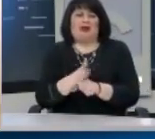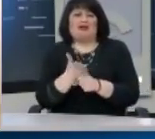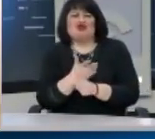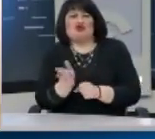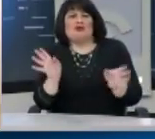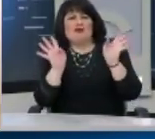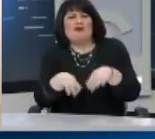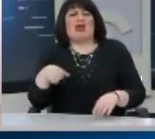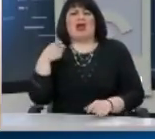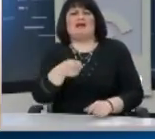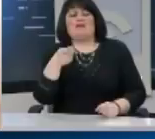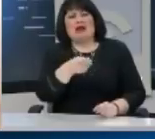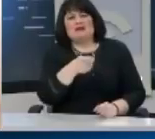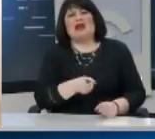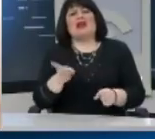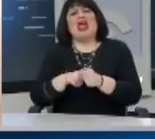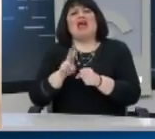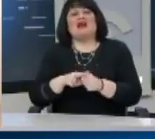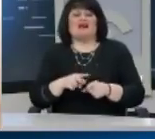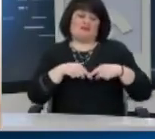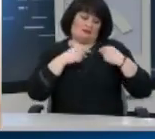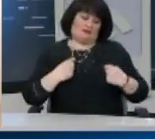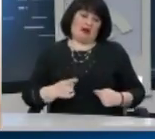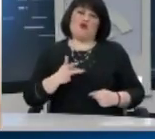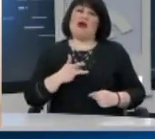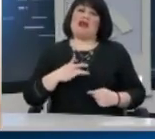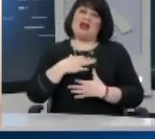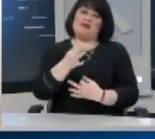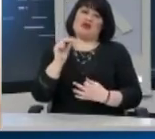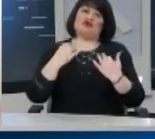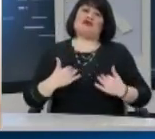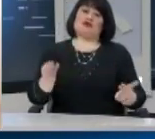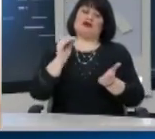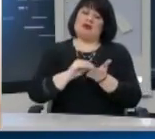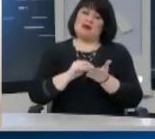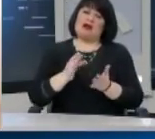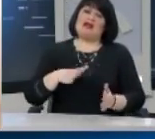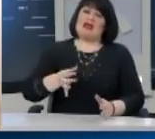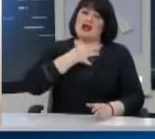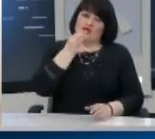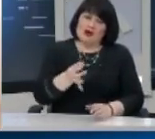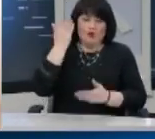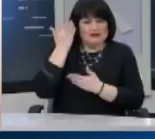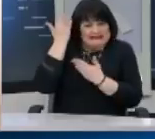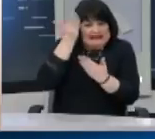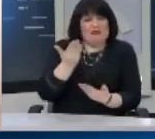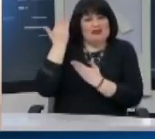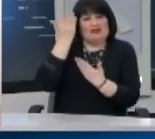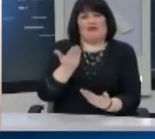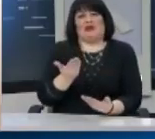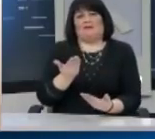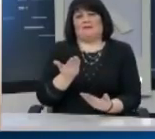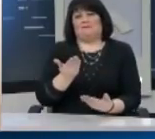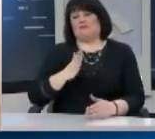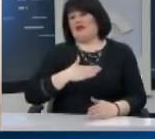υπήρξαν εγκληματικές ενέργειες θέλω από καρδιάς και εκ μέρους όλης της βουλής ξανά να τους τιμήσω δεν υπάρχει